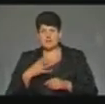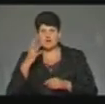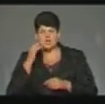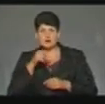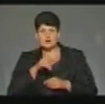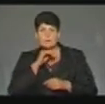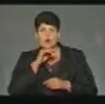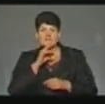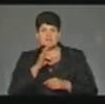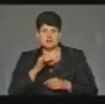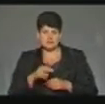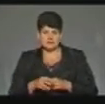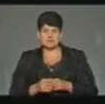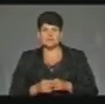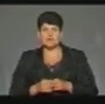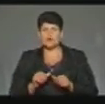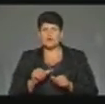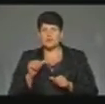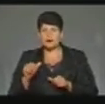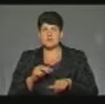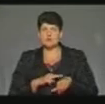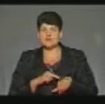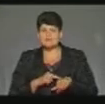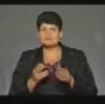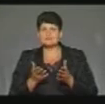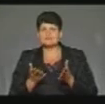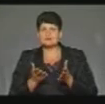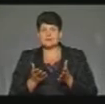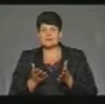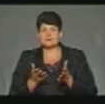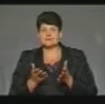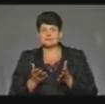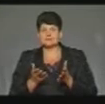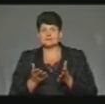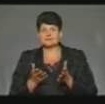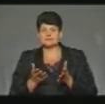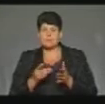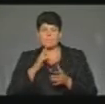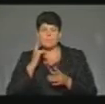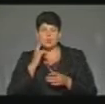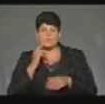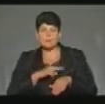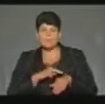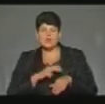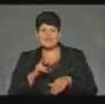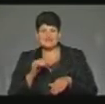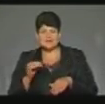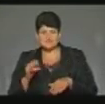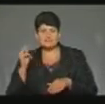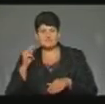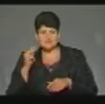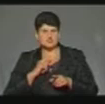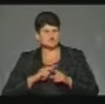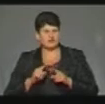професійними. Деякі поліцейські, які, ну, так звані молоді поліцейські, вони навчаються, але вони